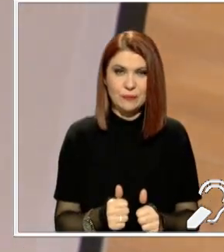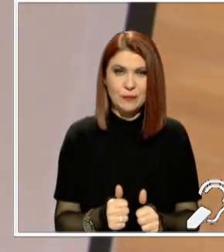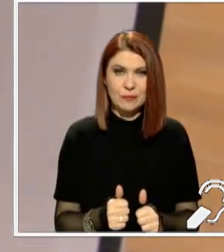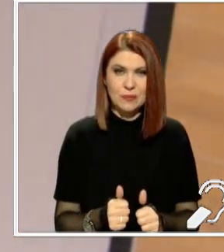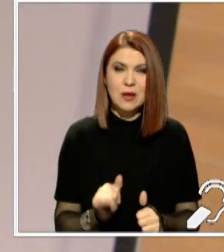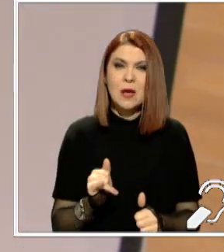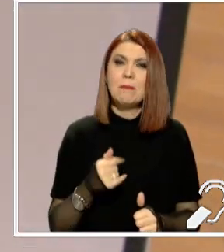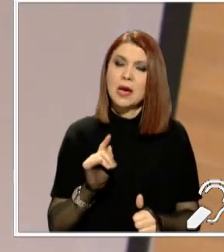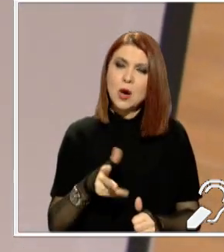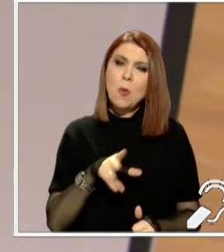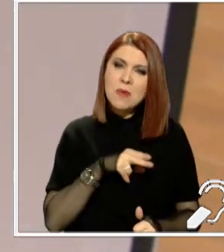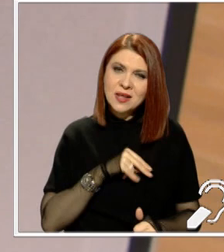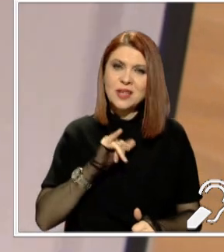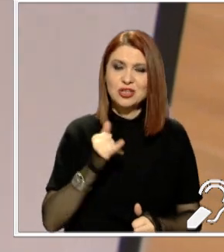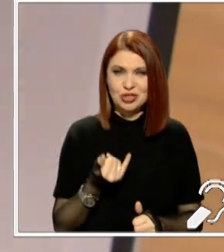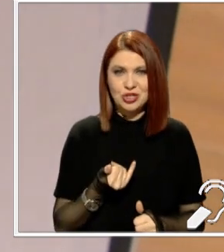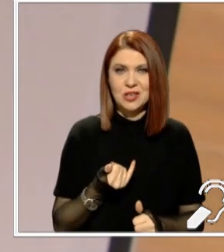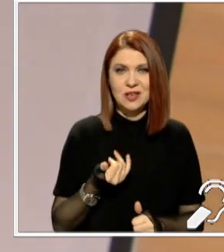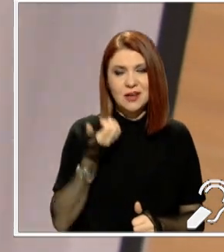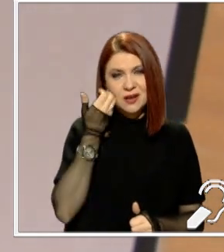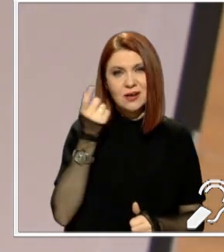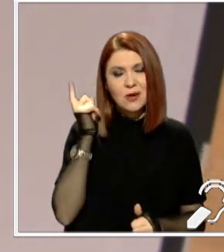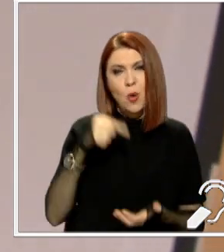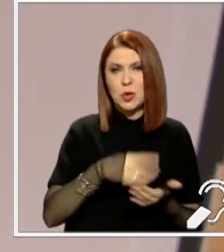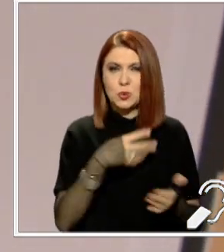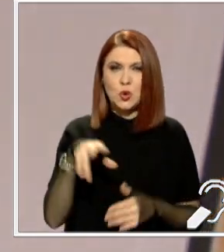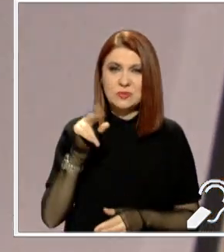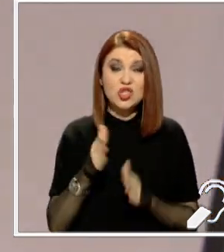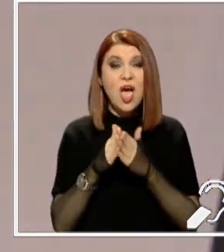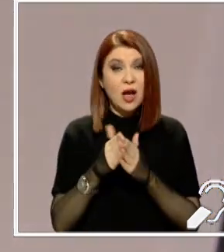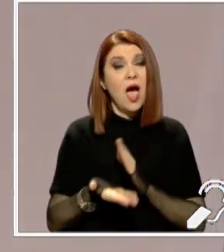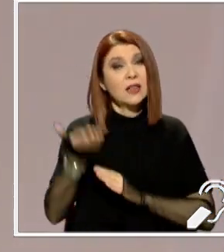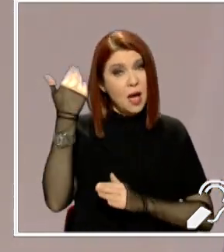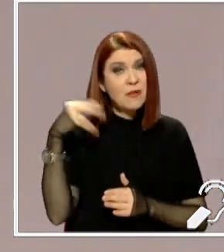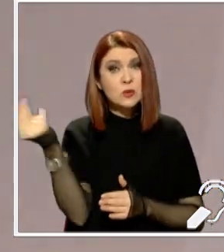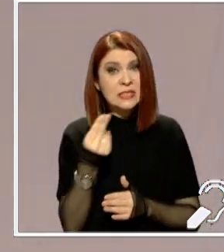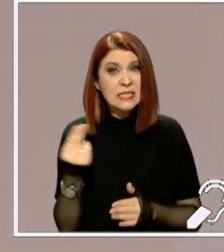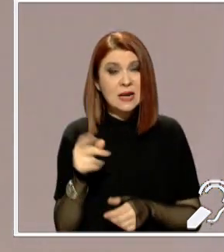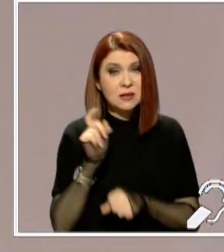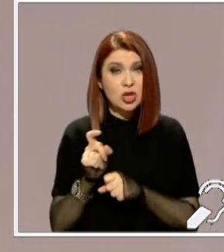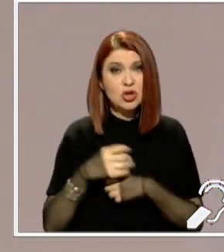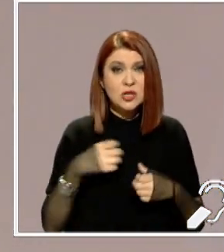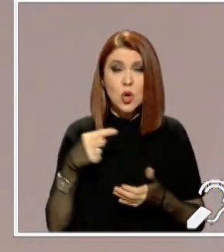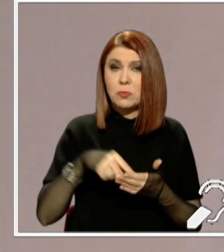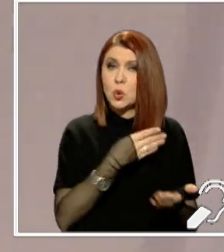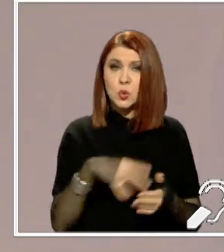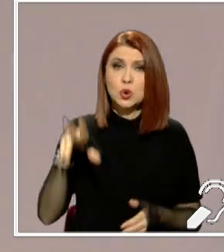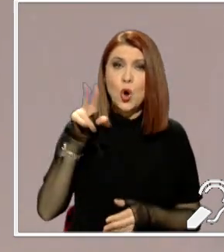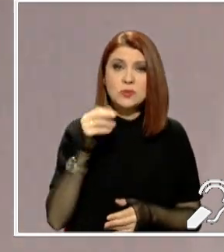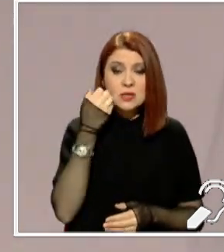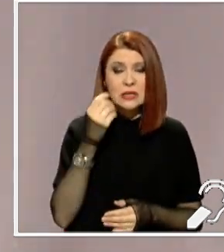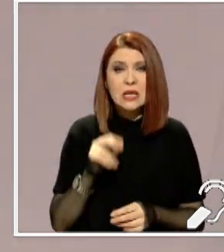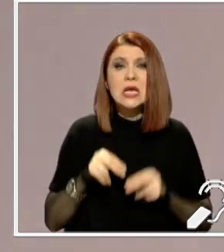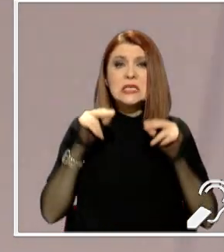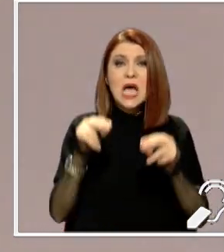pe care ar fi meritat-o chiar și în în anii 80. Cartea a mai fost ilustrată de artist în anii 80, când s-a apropiat